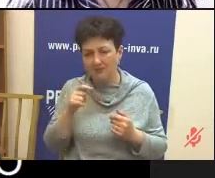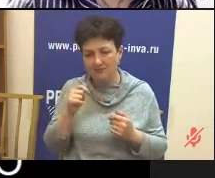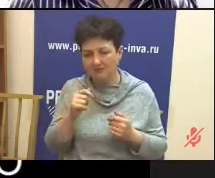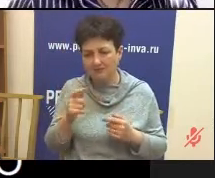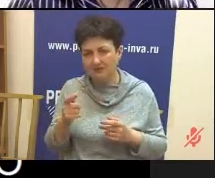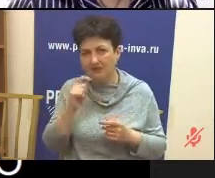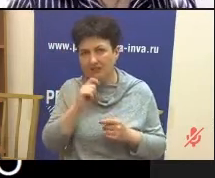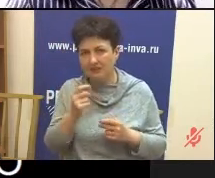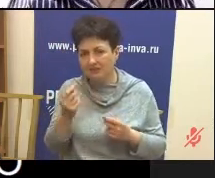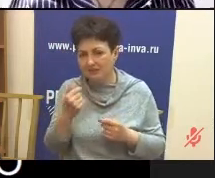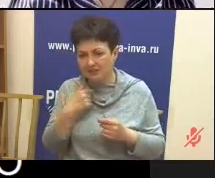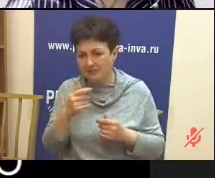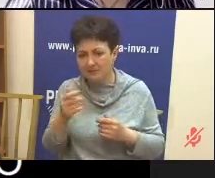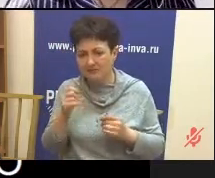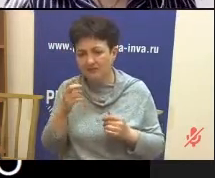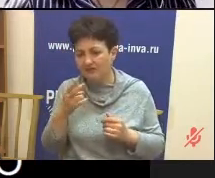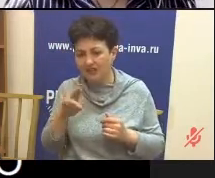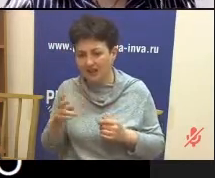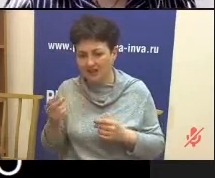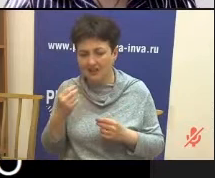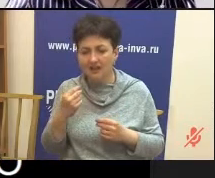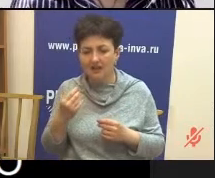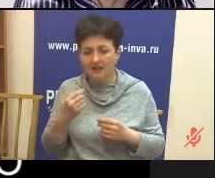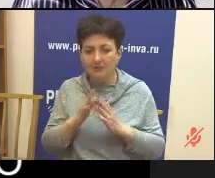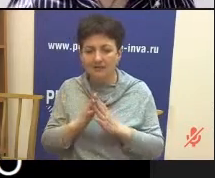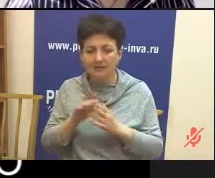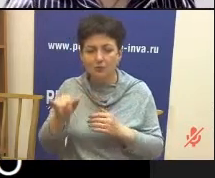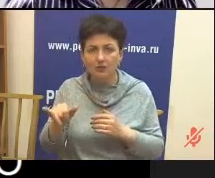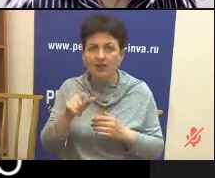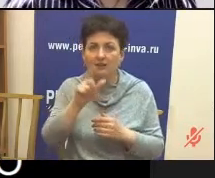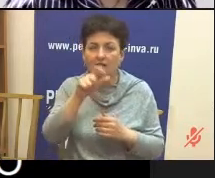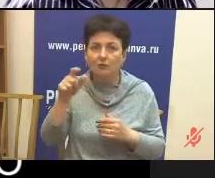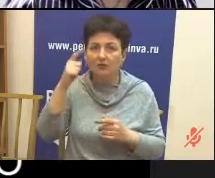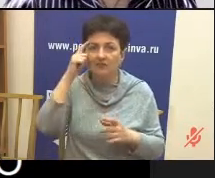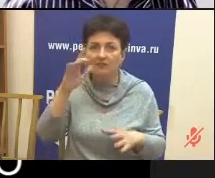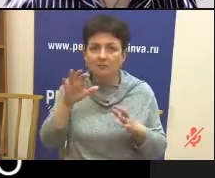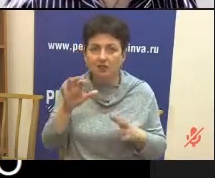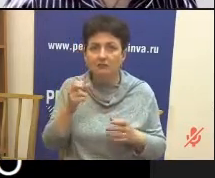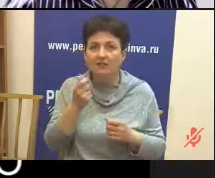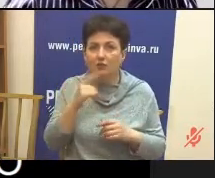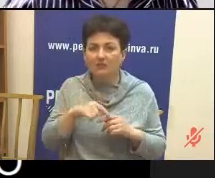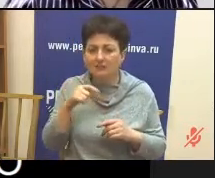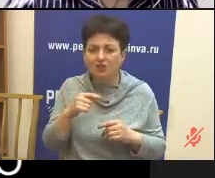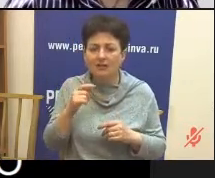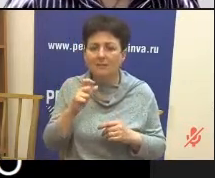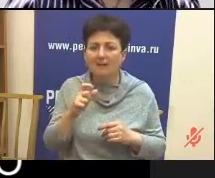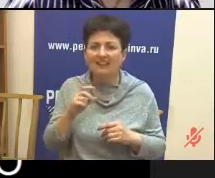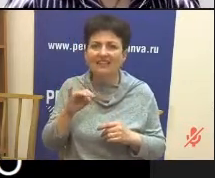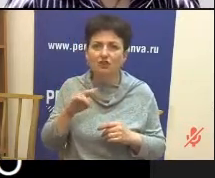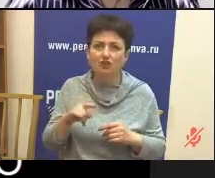зрения просвещения. Да, мы вряд ли можем просить у них денег, но, скорее всего, эти люди будут